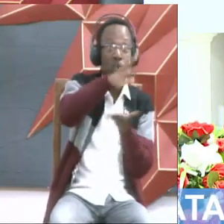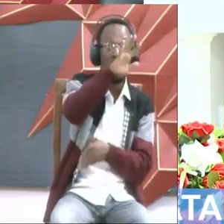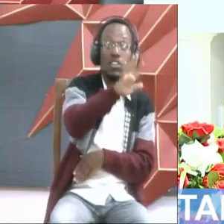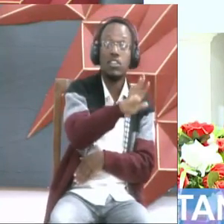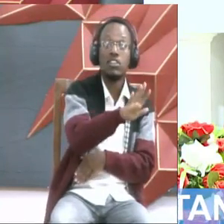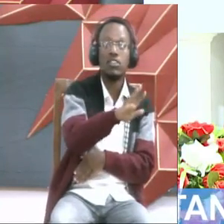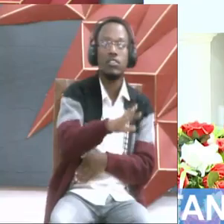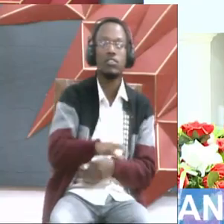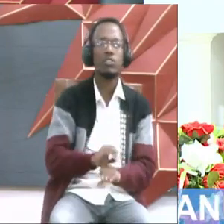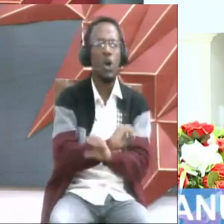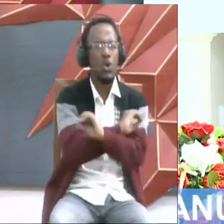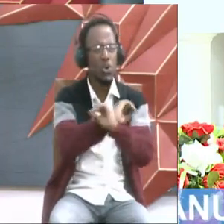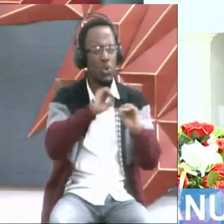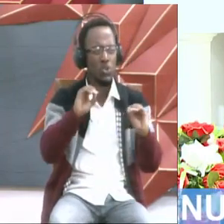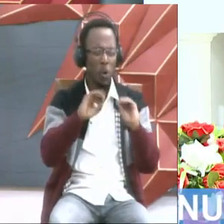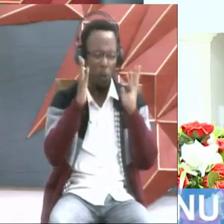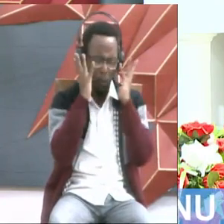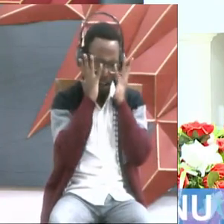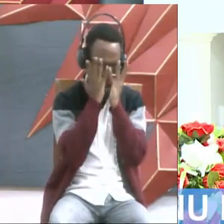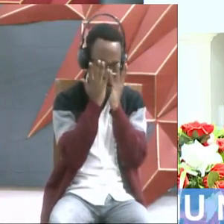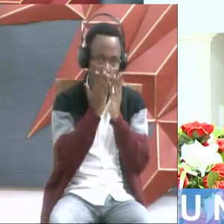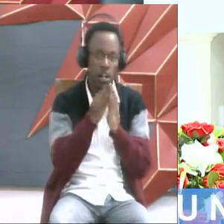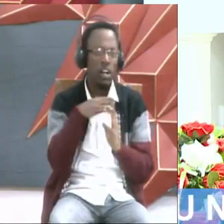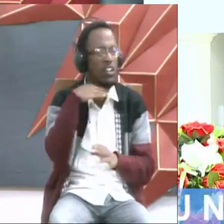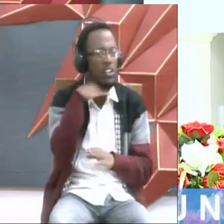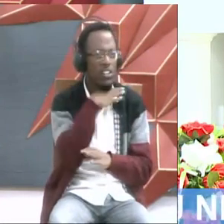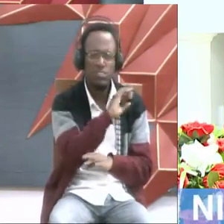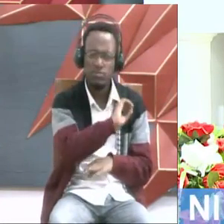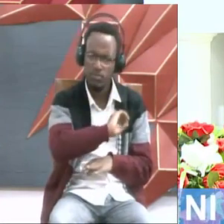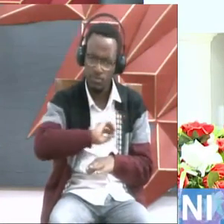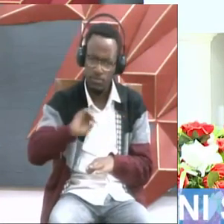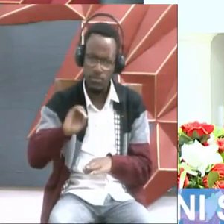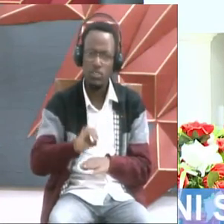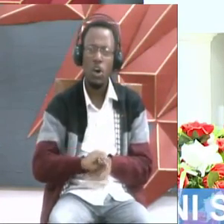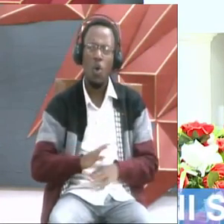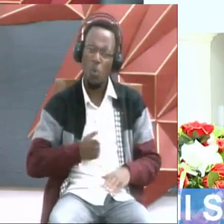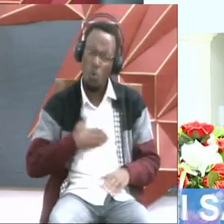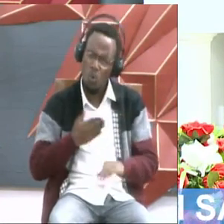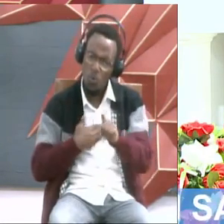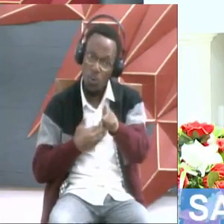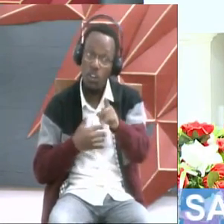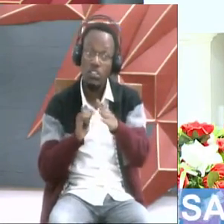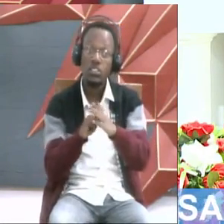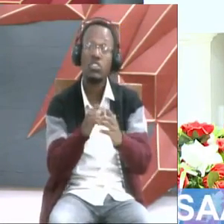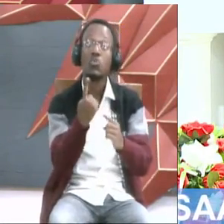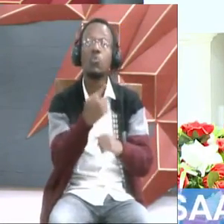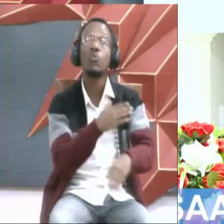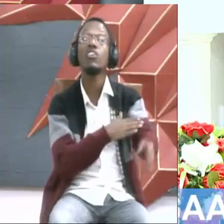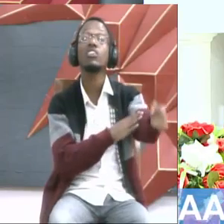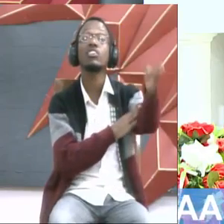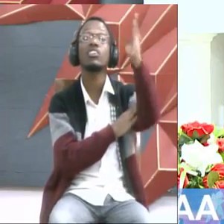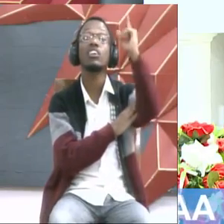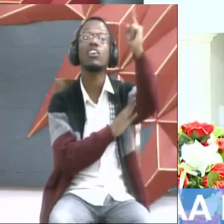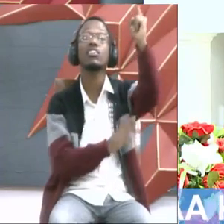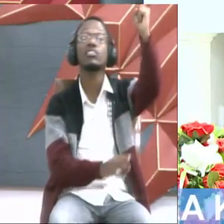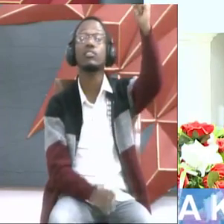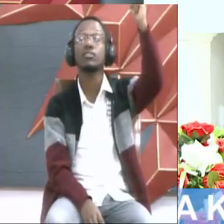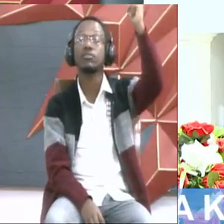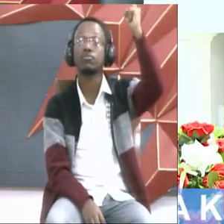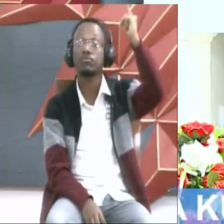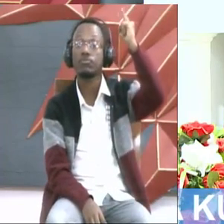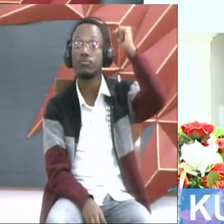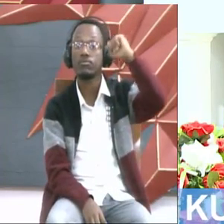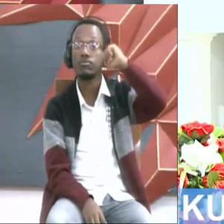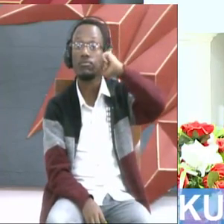Mudafise agasembwa munezerewe cyane. Niyo mana imwe yonyene. Notre